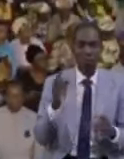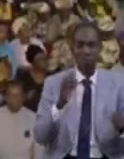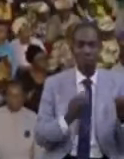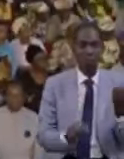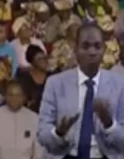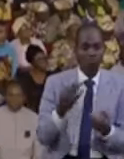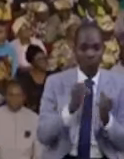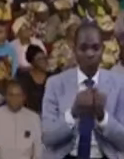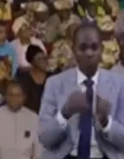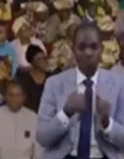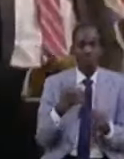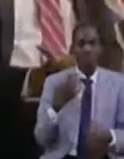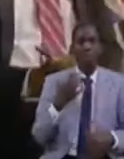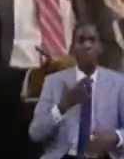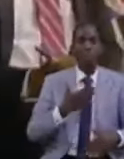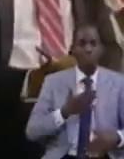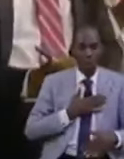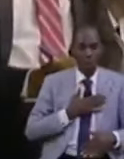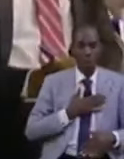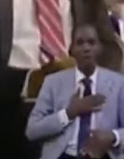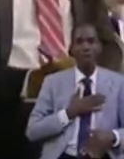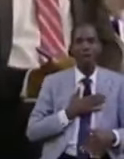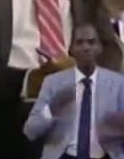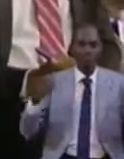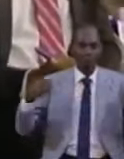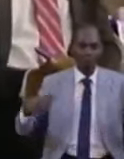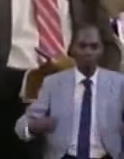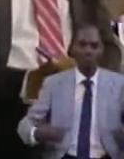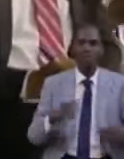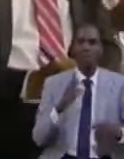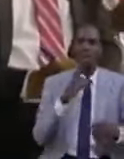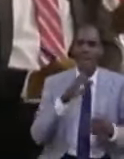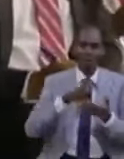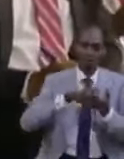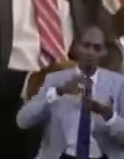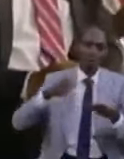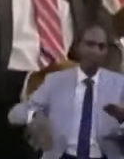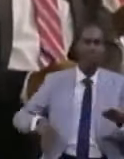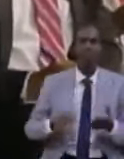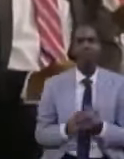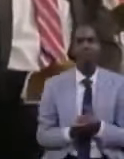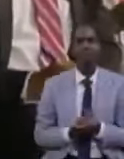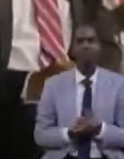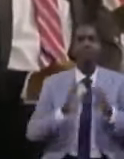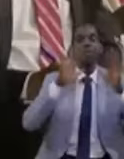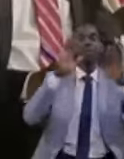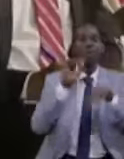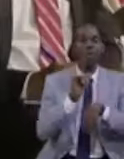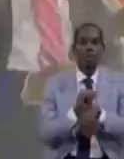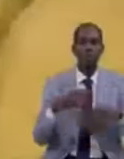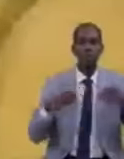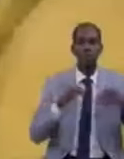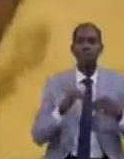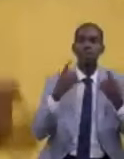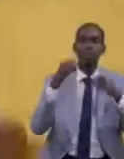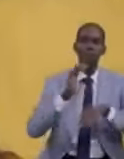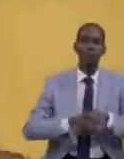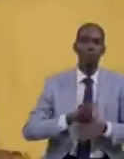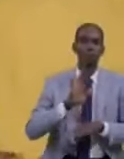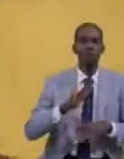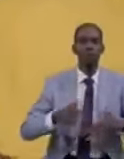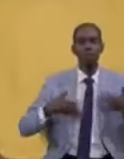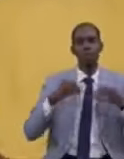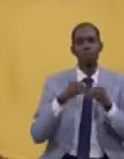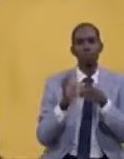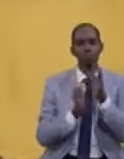j'ai dit mes afflictions sont ôées miracle de guérison vient sur ta vie le miracle de